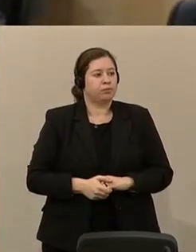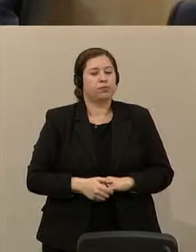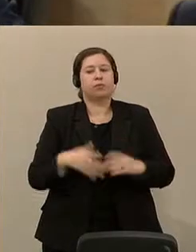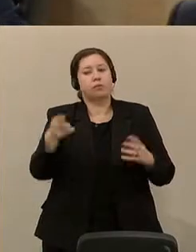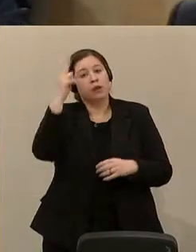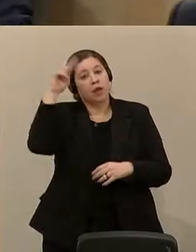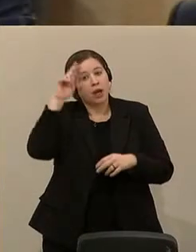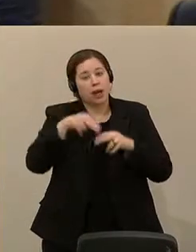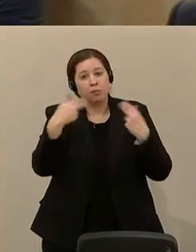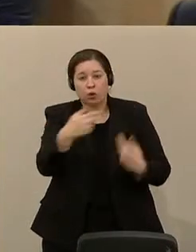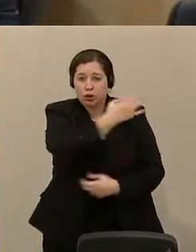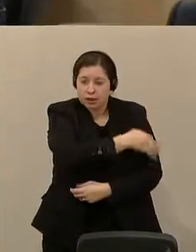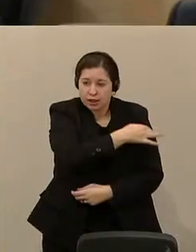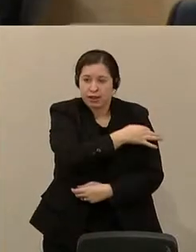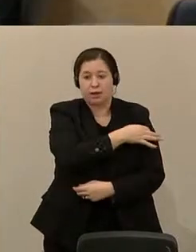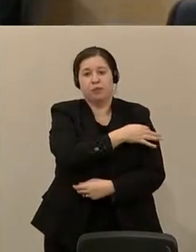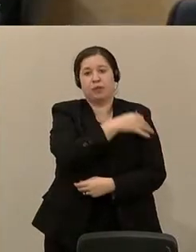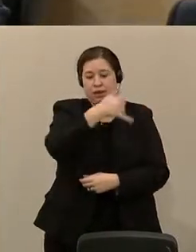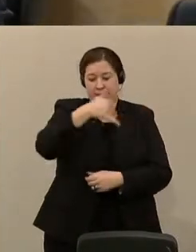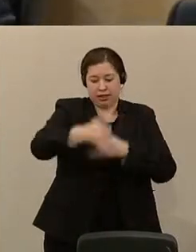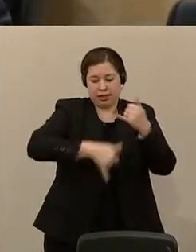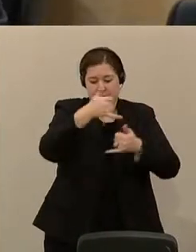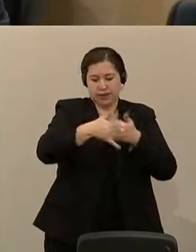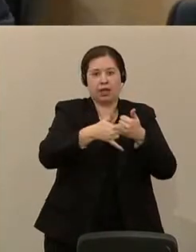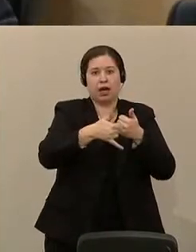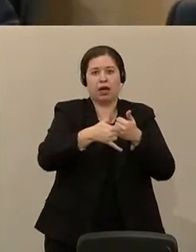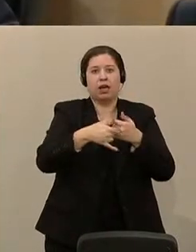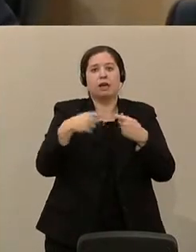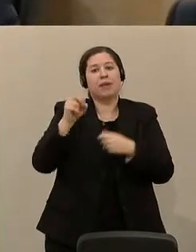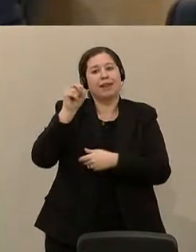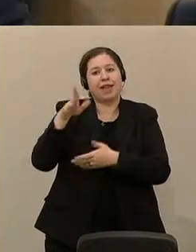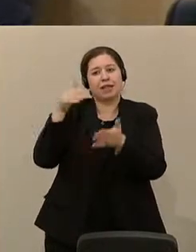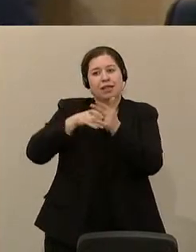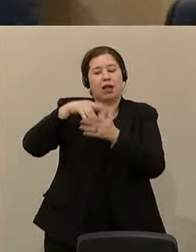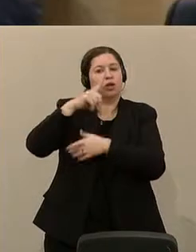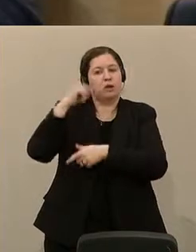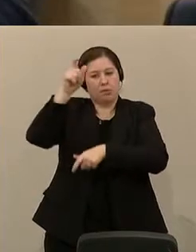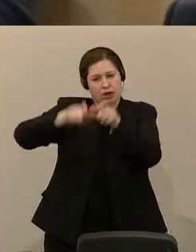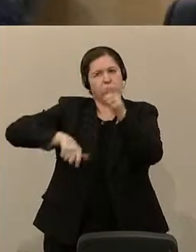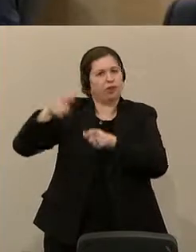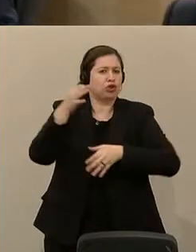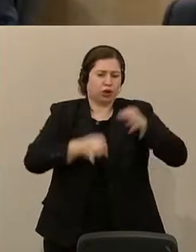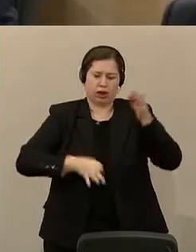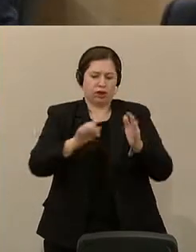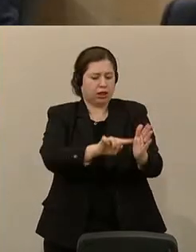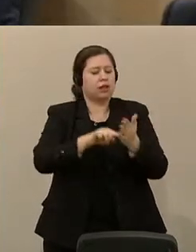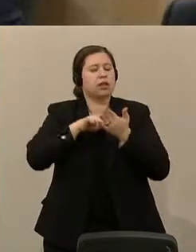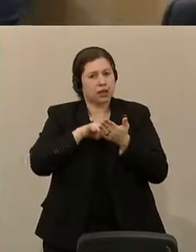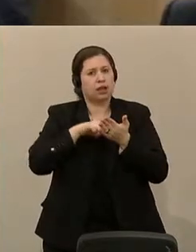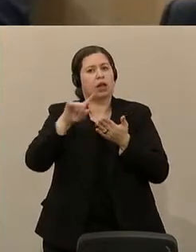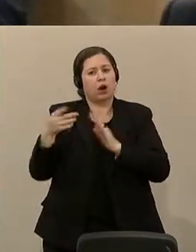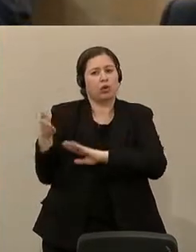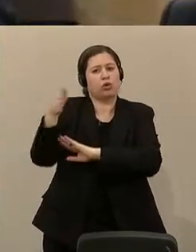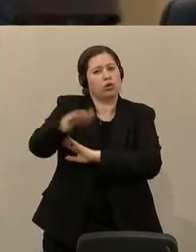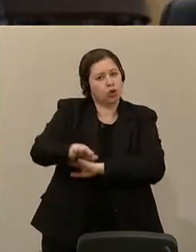Herr Bundeskanzler, jährlich verlieren 13.000 Menschen in Österreich, so sagt die Statistik, ihr Leben aufgrund